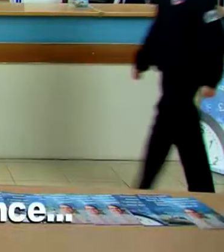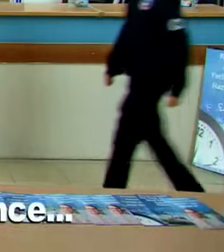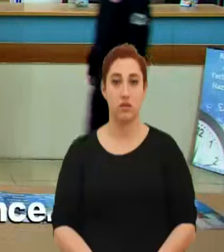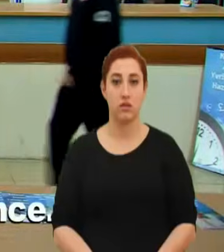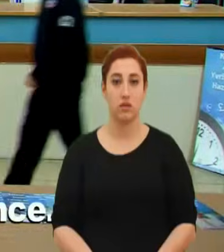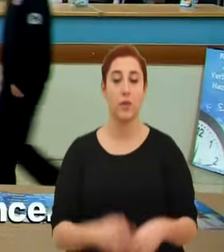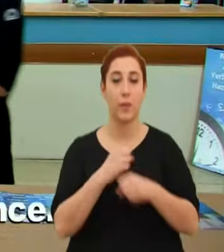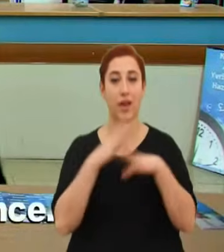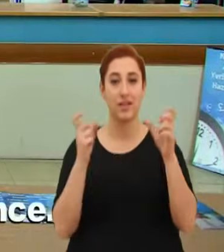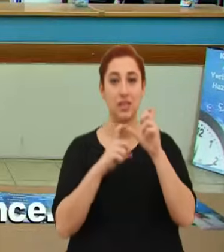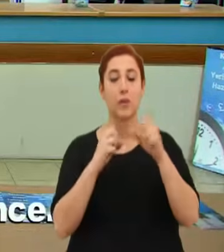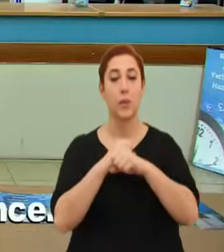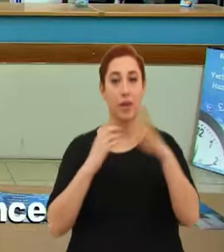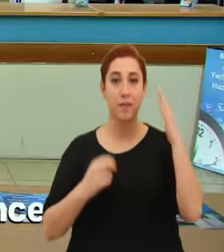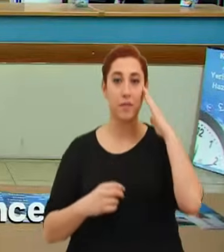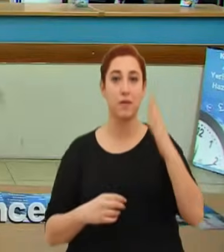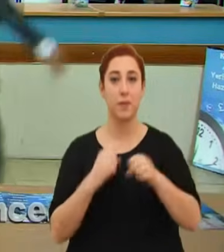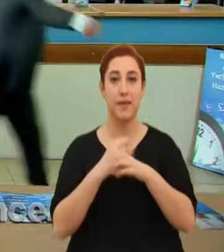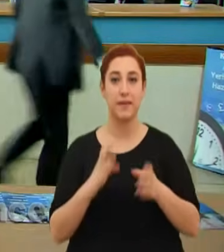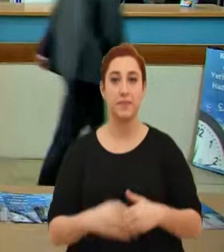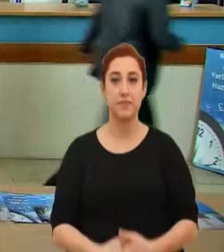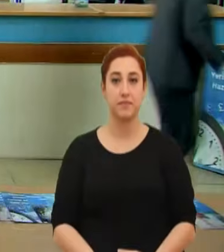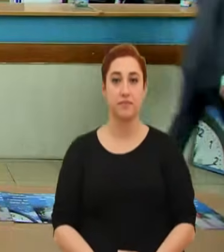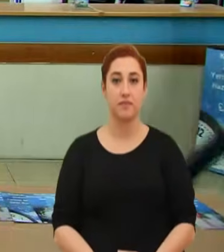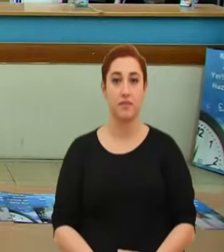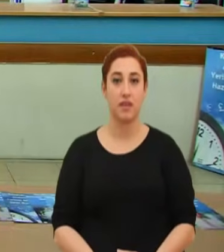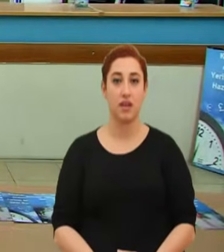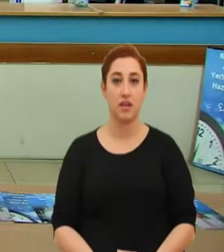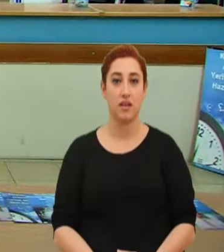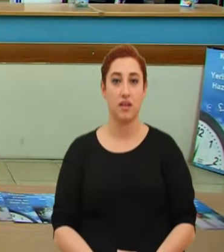önce yazılı. Günaydın Serdar. Günaydın Nurhan. Nurhan bankaya geldi.